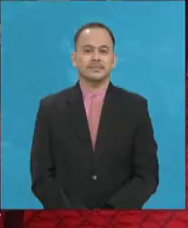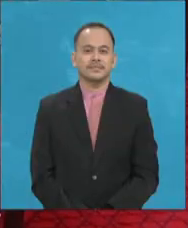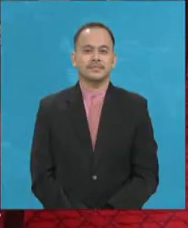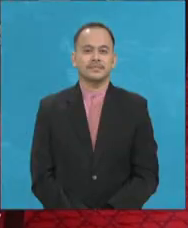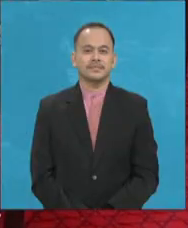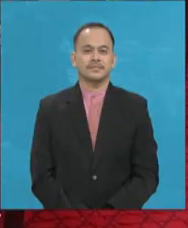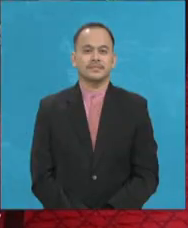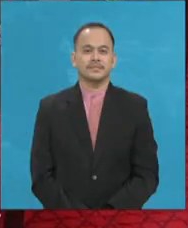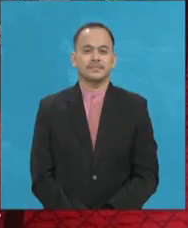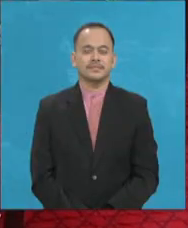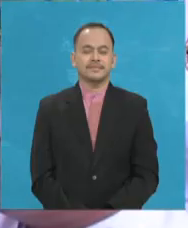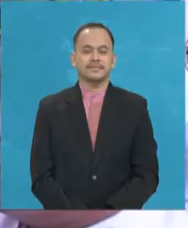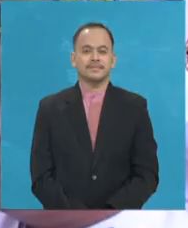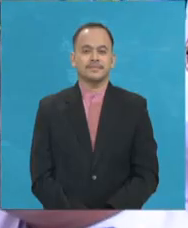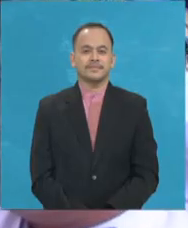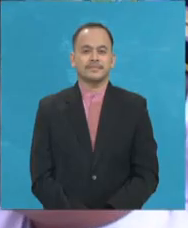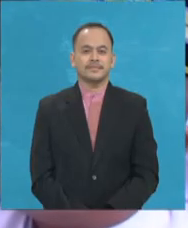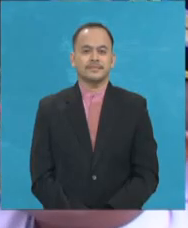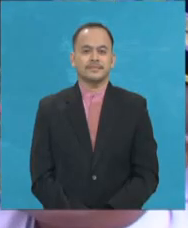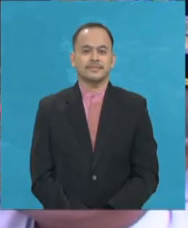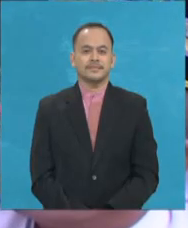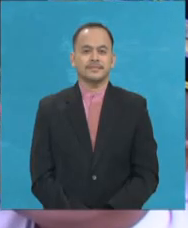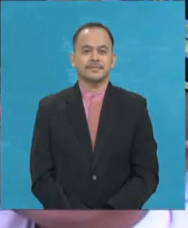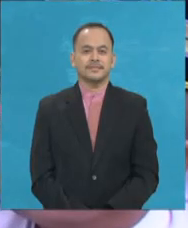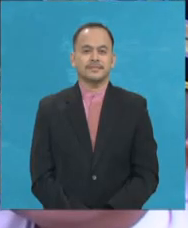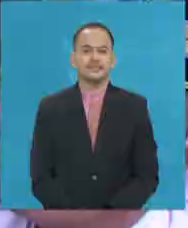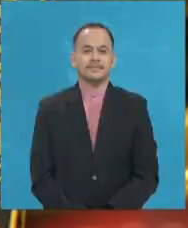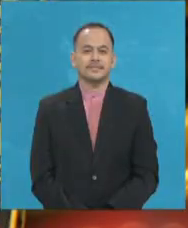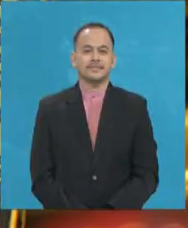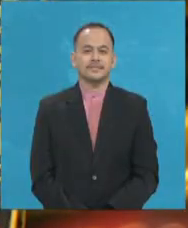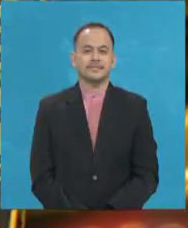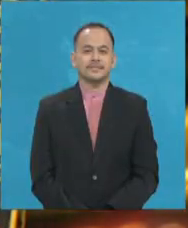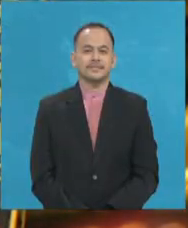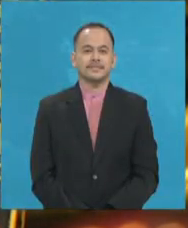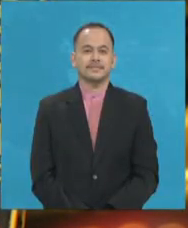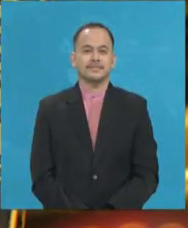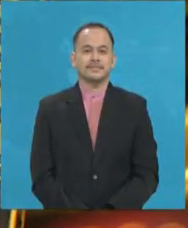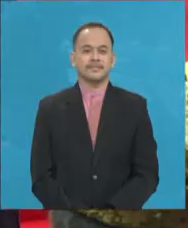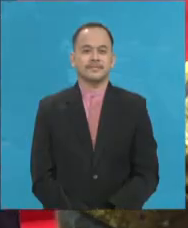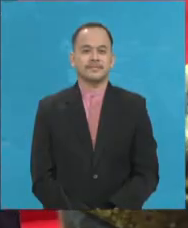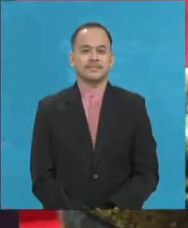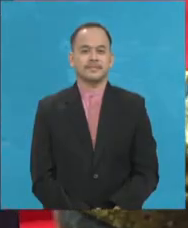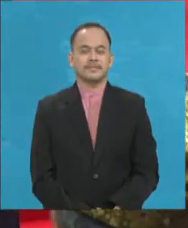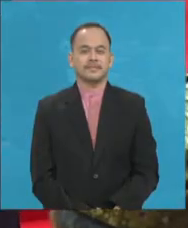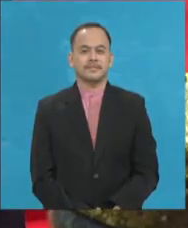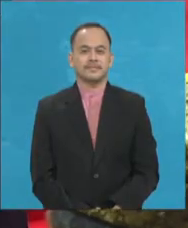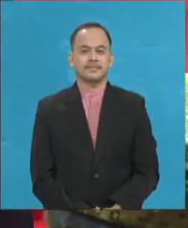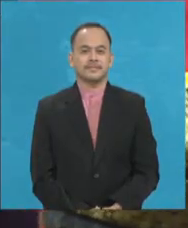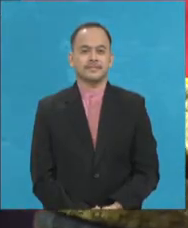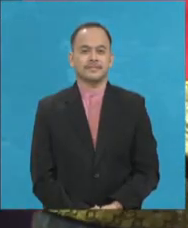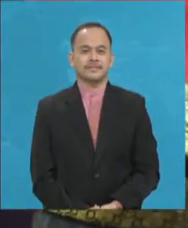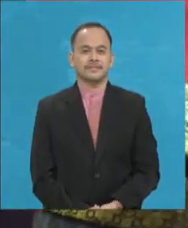wa'ala alihi washohbihi ajmain walhamdulillahi rabbil alamin taqobalallahu Minna wa